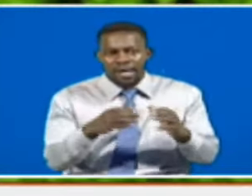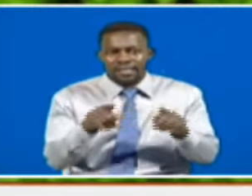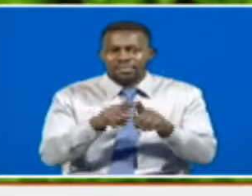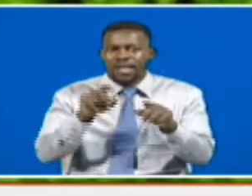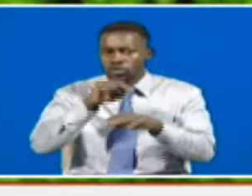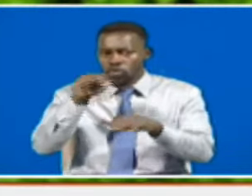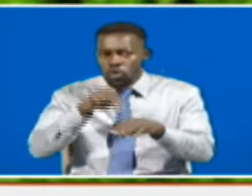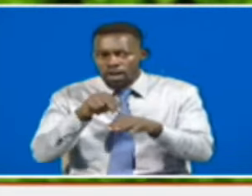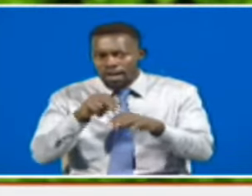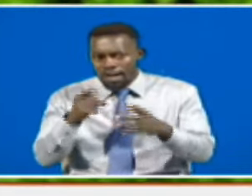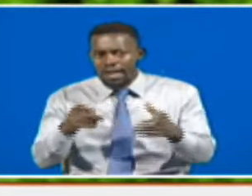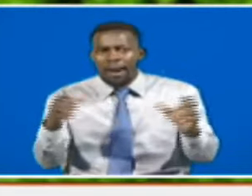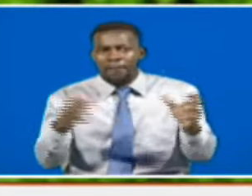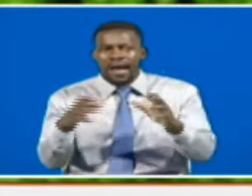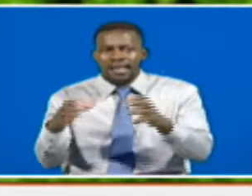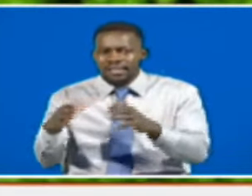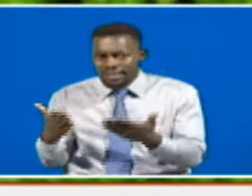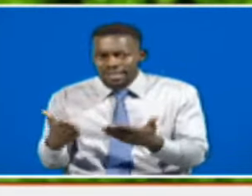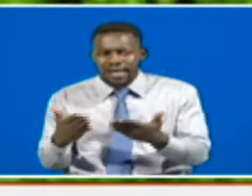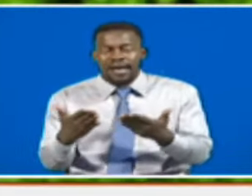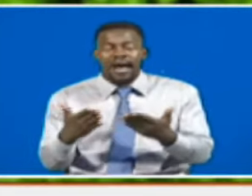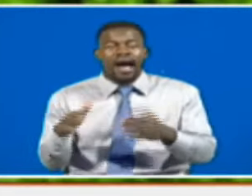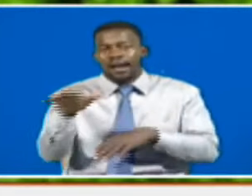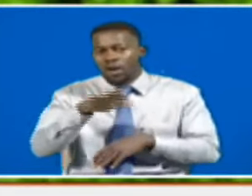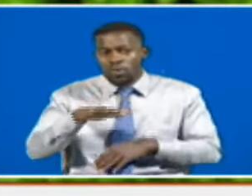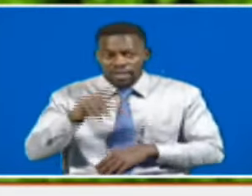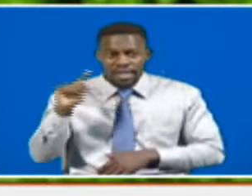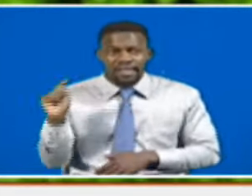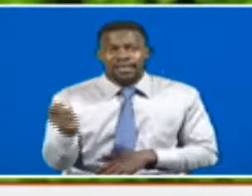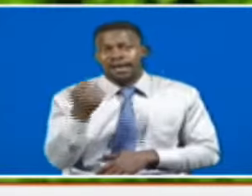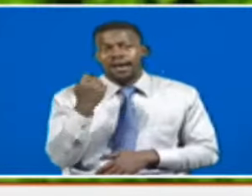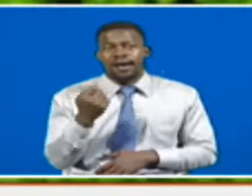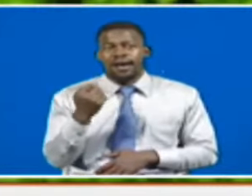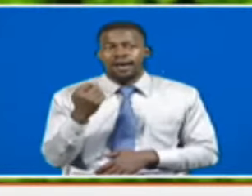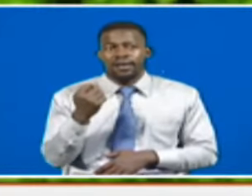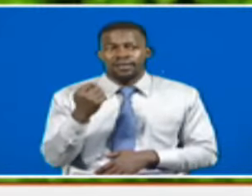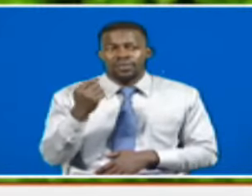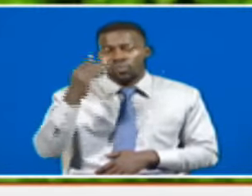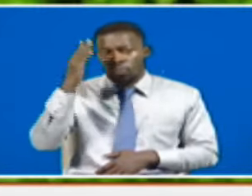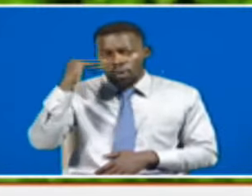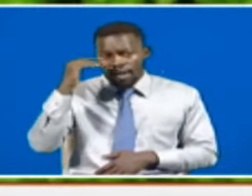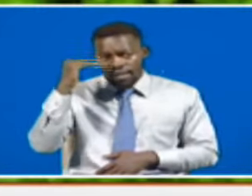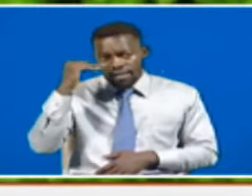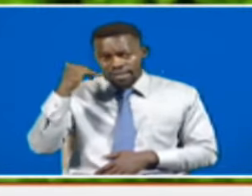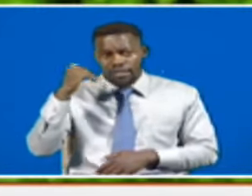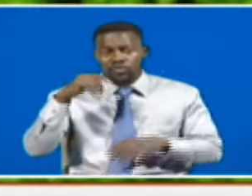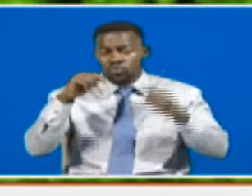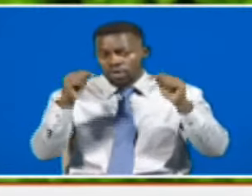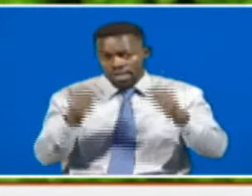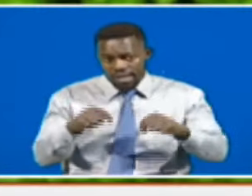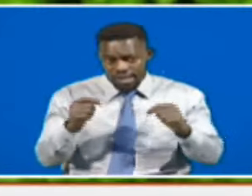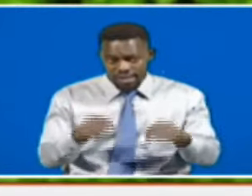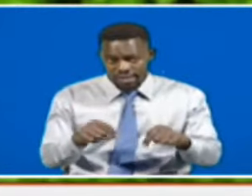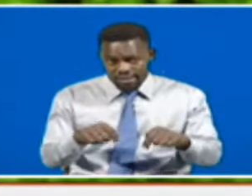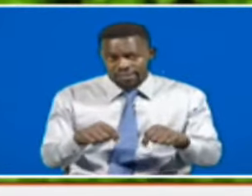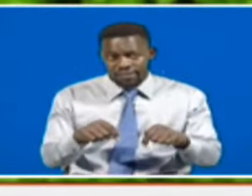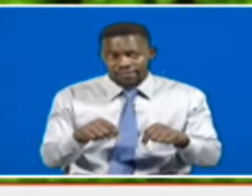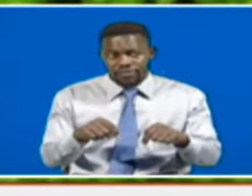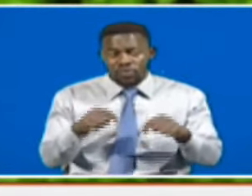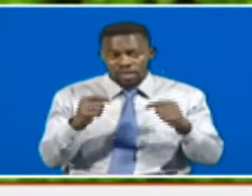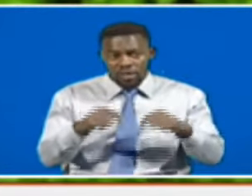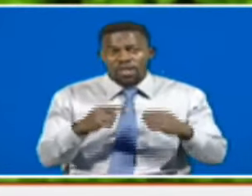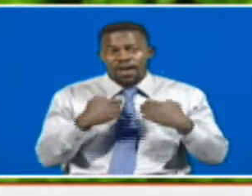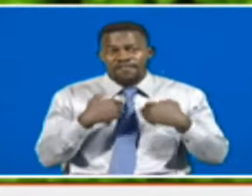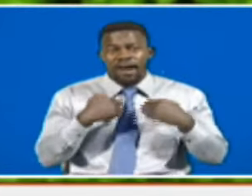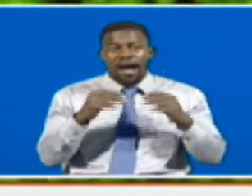zote tuliko naso katika taifa, sababu nilipoamrisha njana leo ya kwamba likizo hii